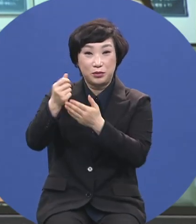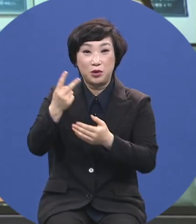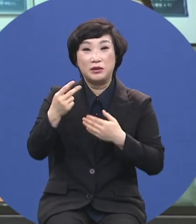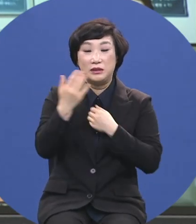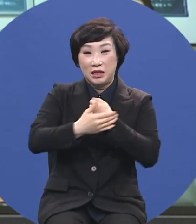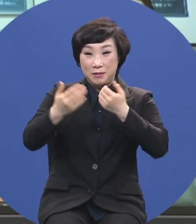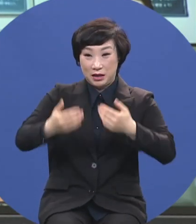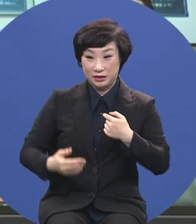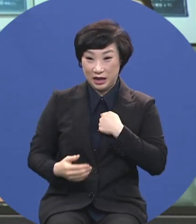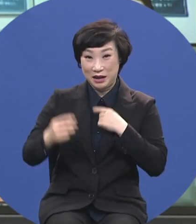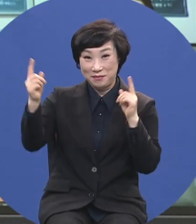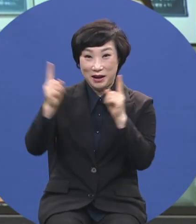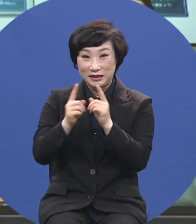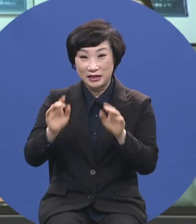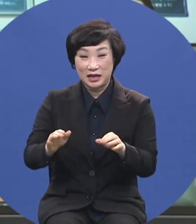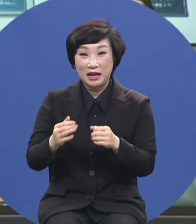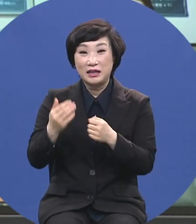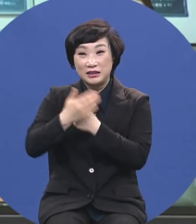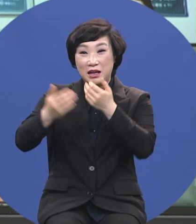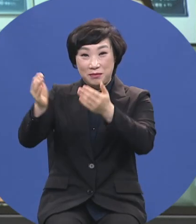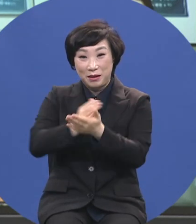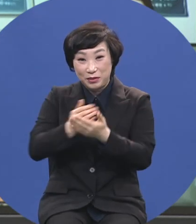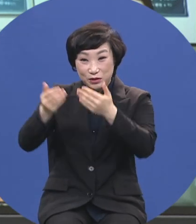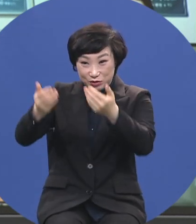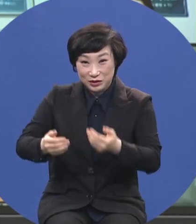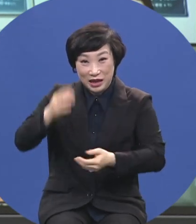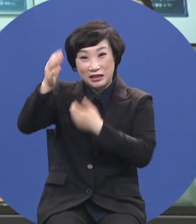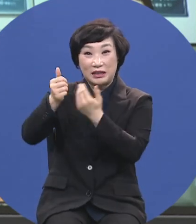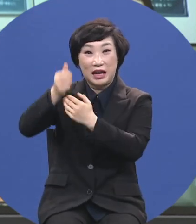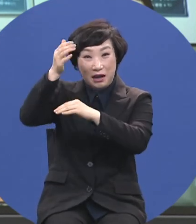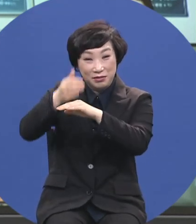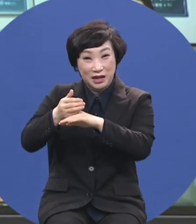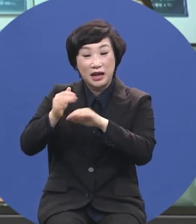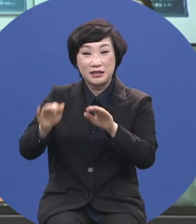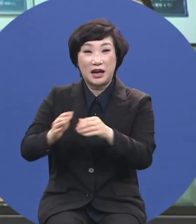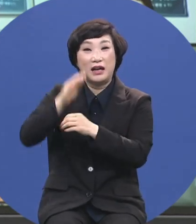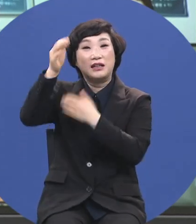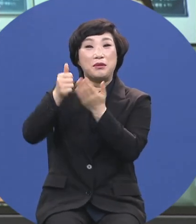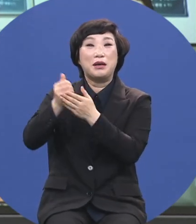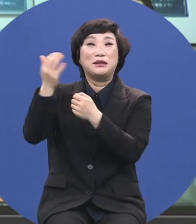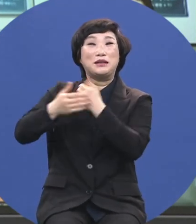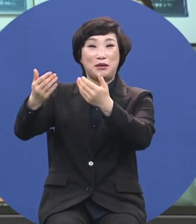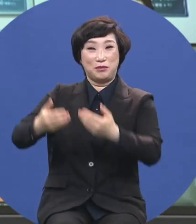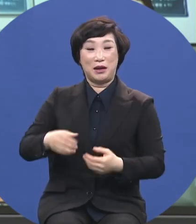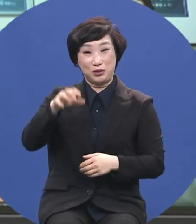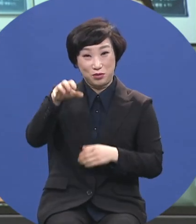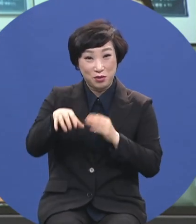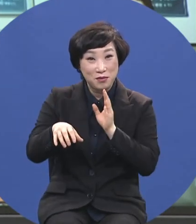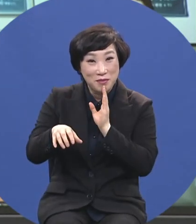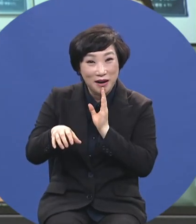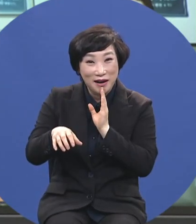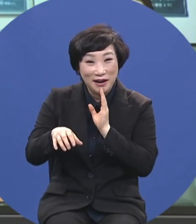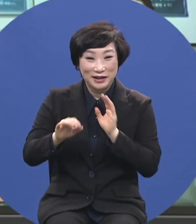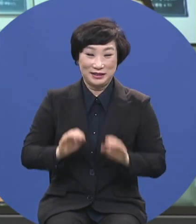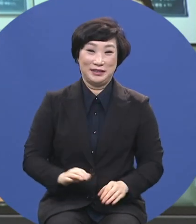자가 만나 베푸신 이에게 감사하고 베푸신 이가 은혜 주시는 곳이다 이 말이에요.